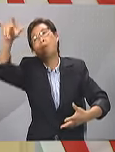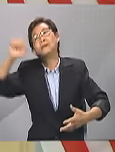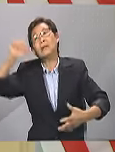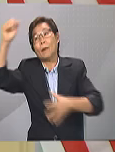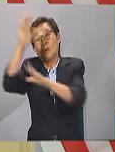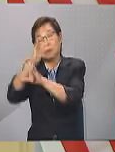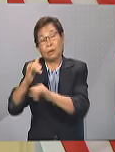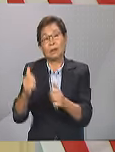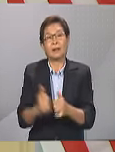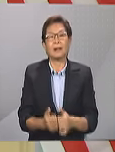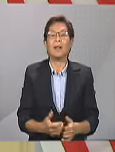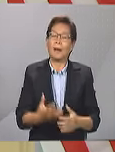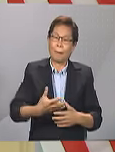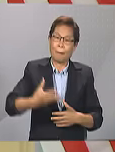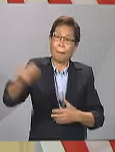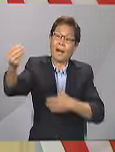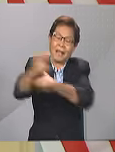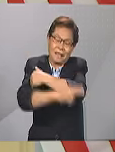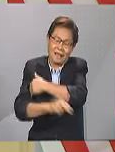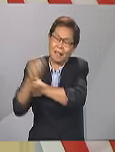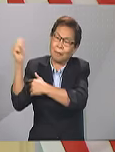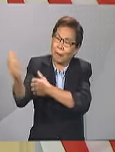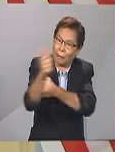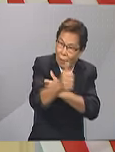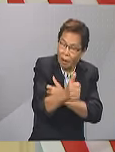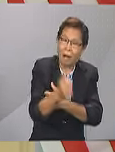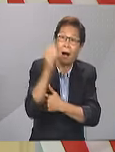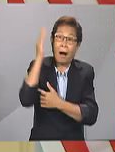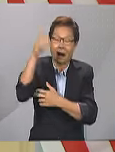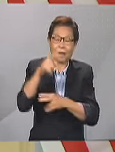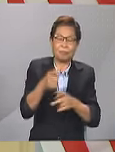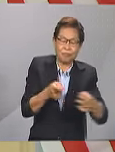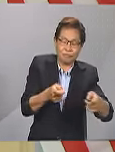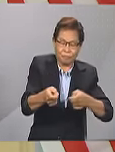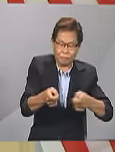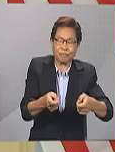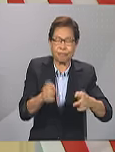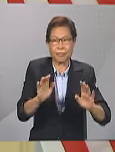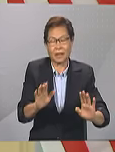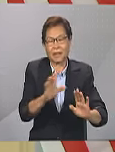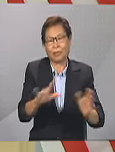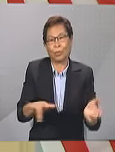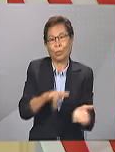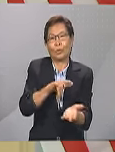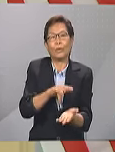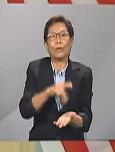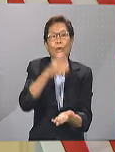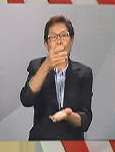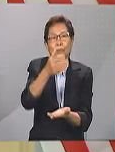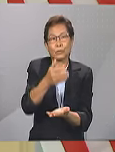perdagangan pulang Dri masing-masing akan diselesaikan dan pendaratan adalah